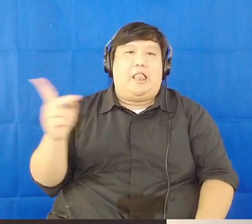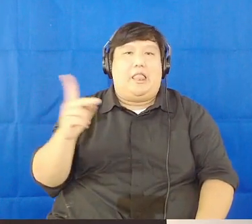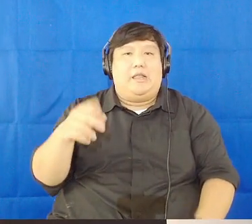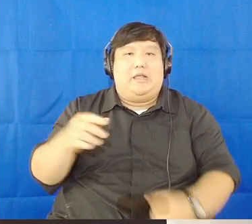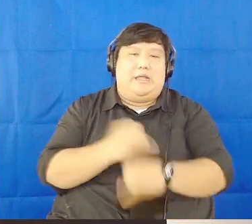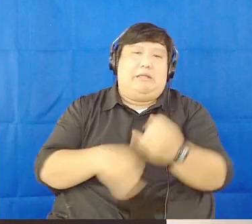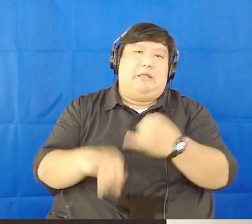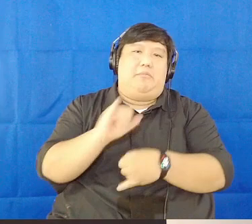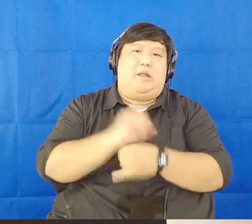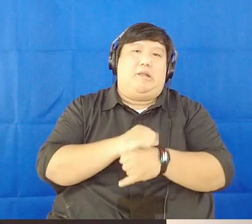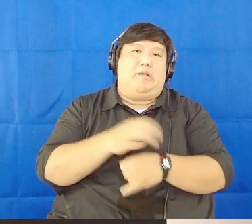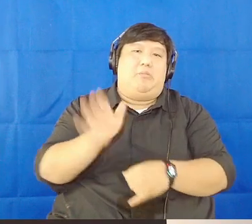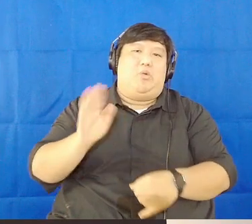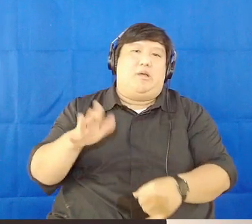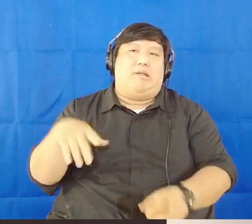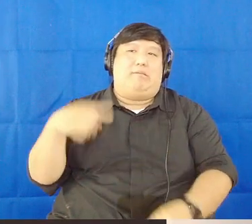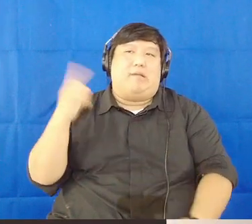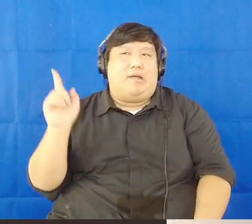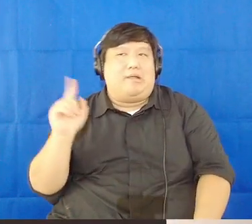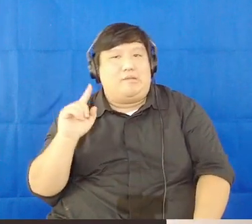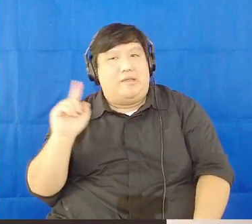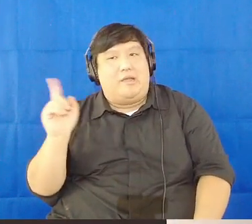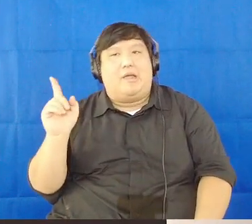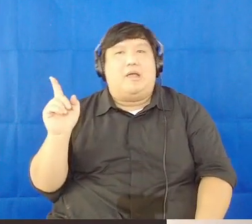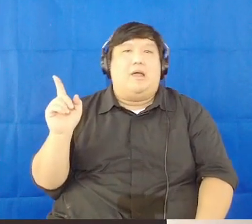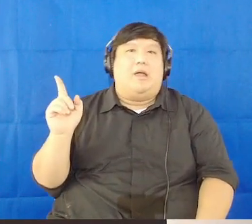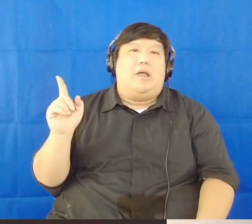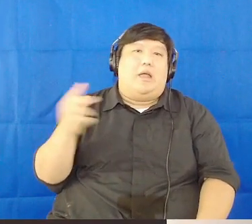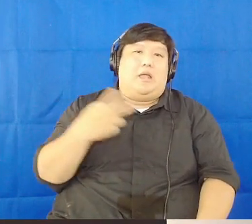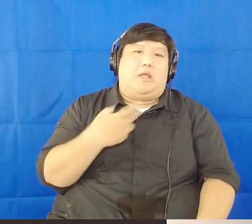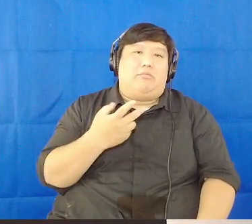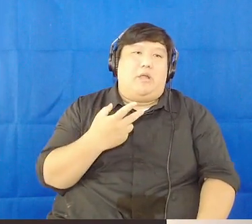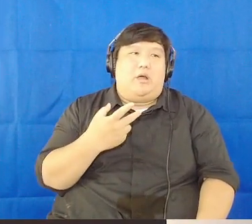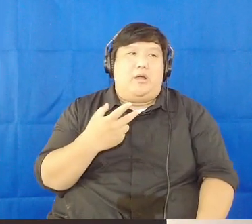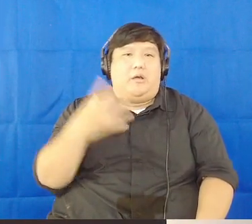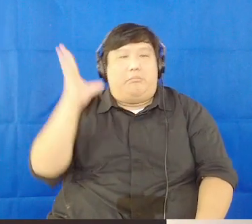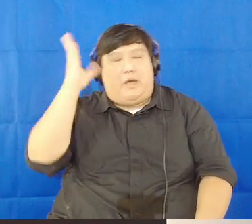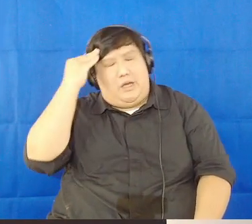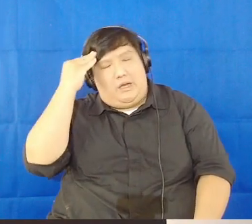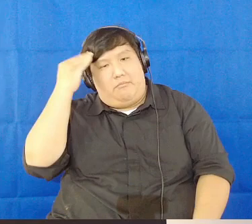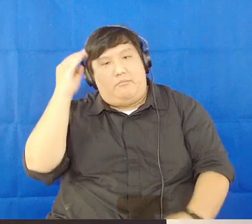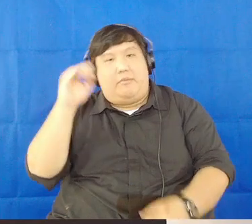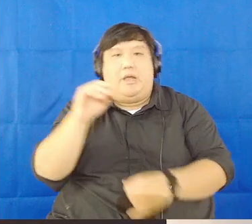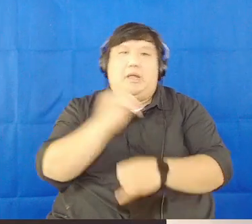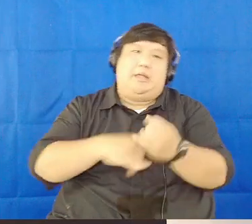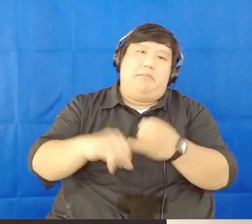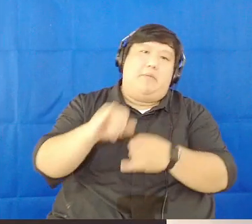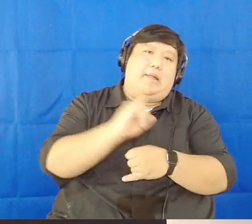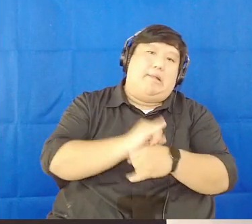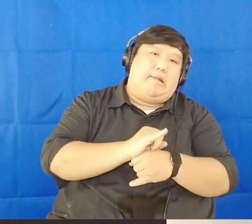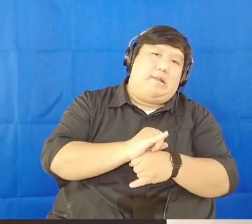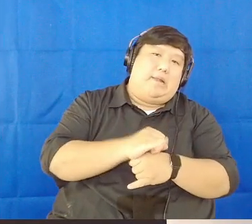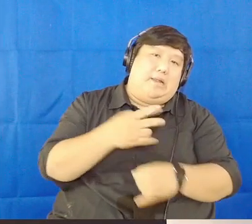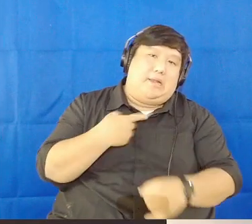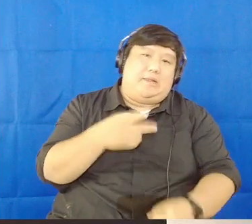bukan sekedar, ya, bukan sekedar soal kita mau memahami, tetapi iman adalah bagaimana kita